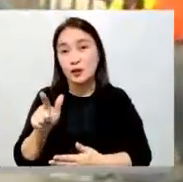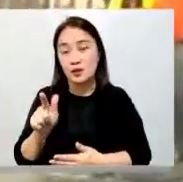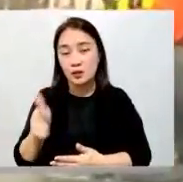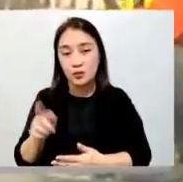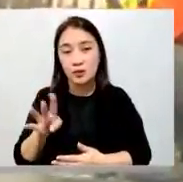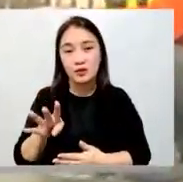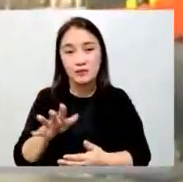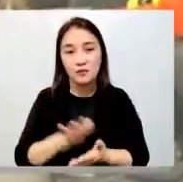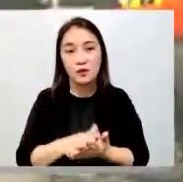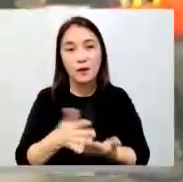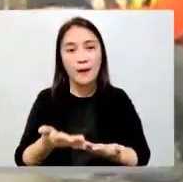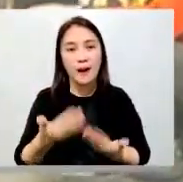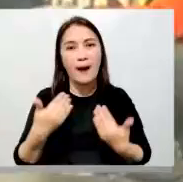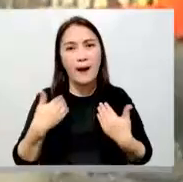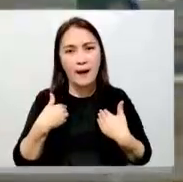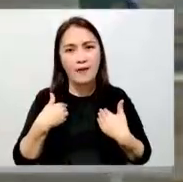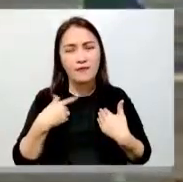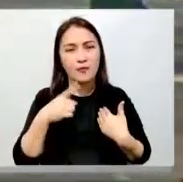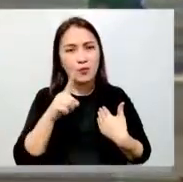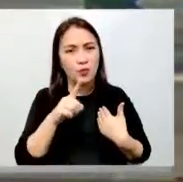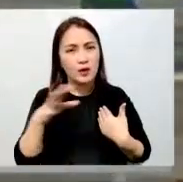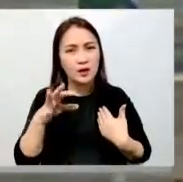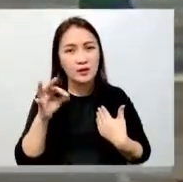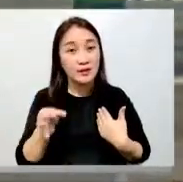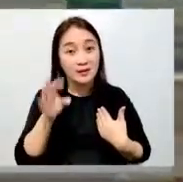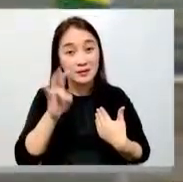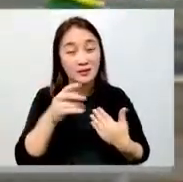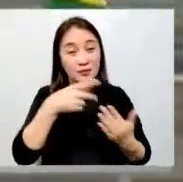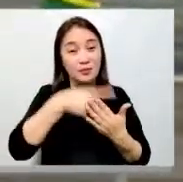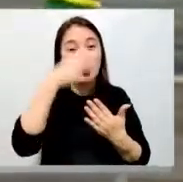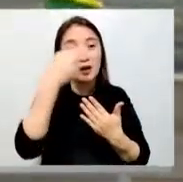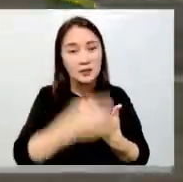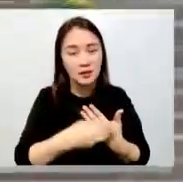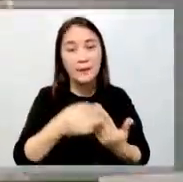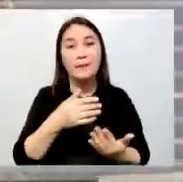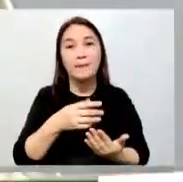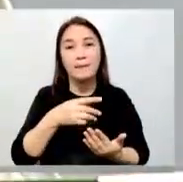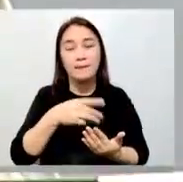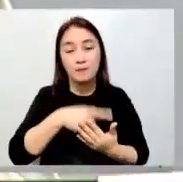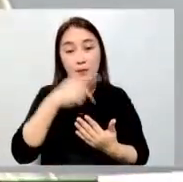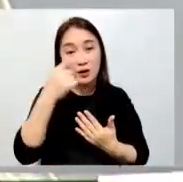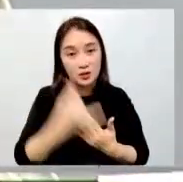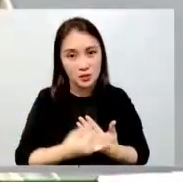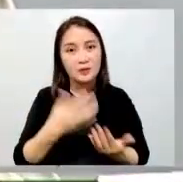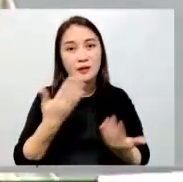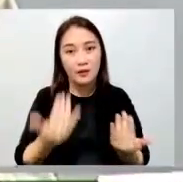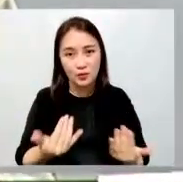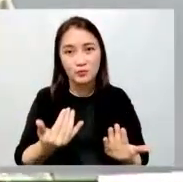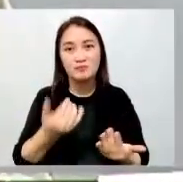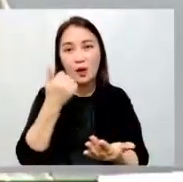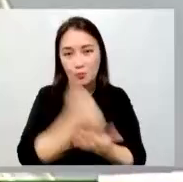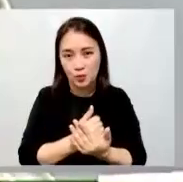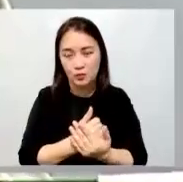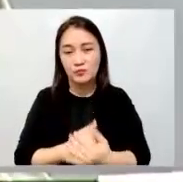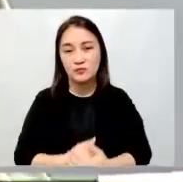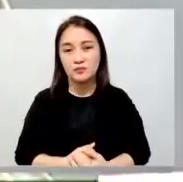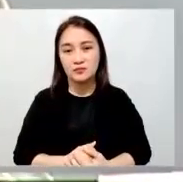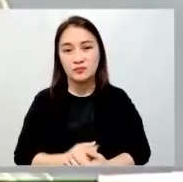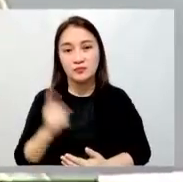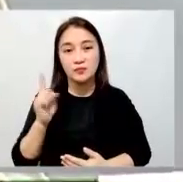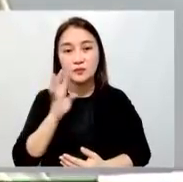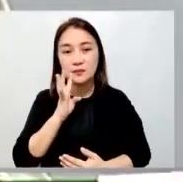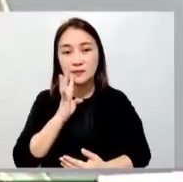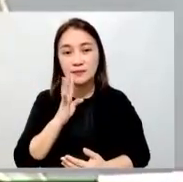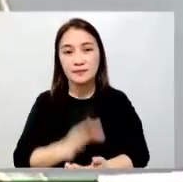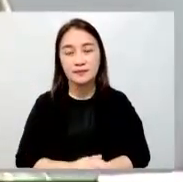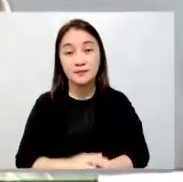na flagship projects ng gobyerno kasi inaprubahan ng ahensya ngayong taon. This year, the NEDA Board